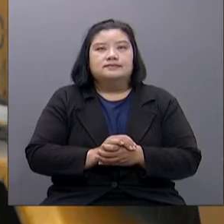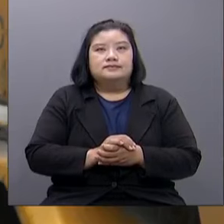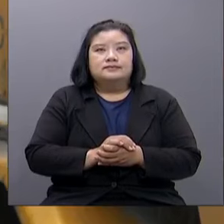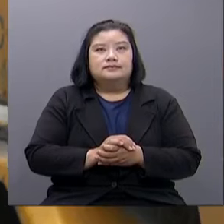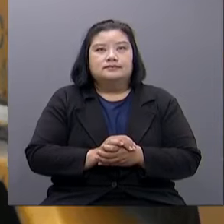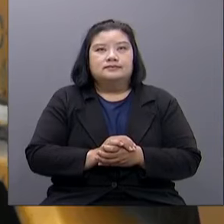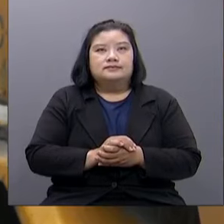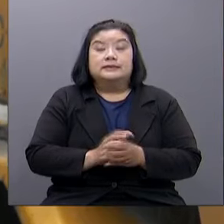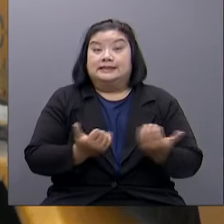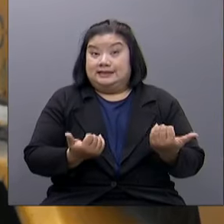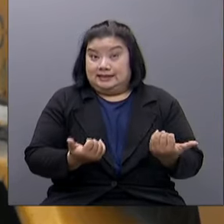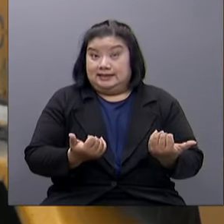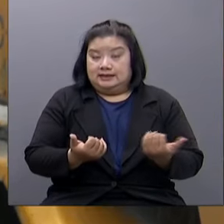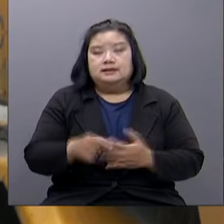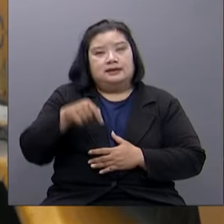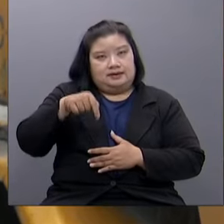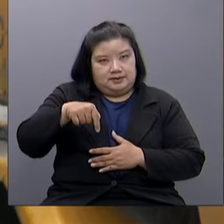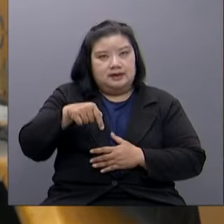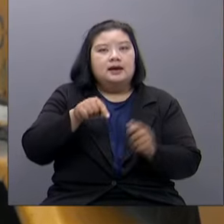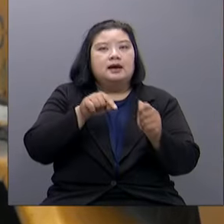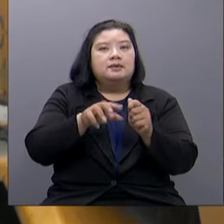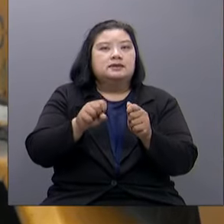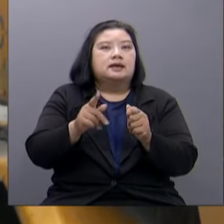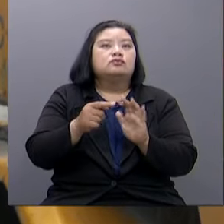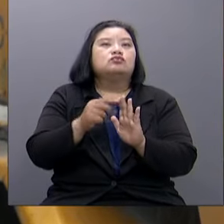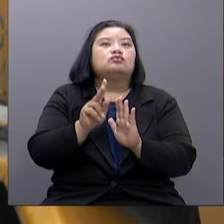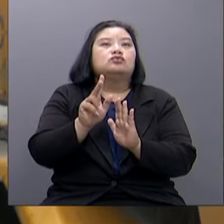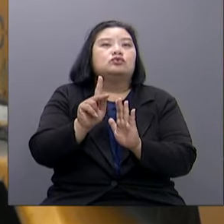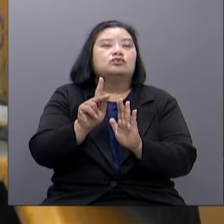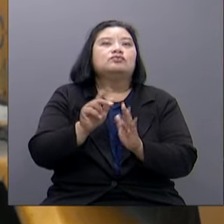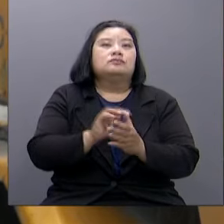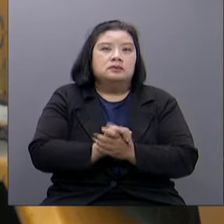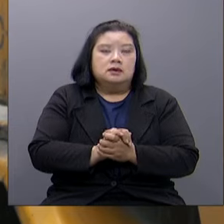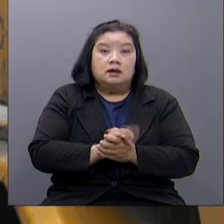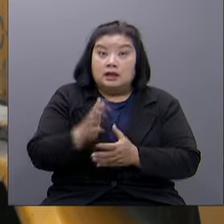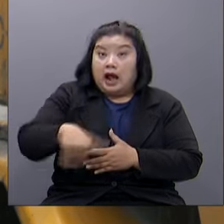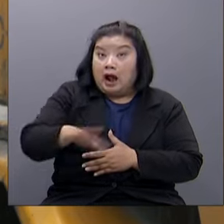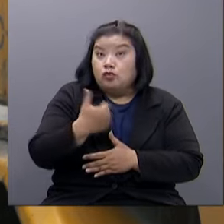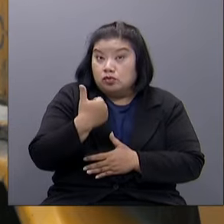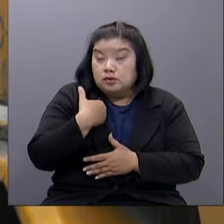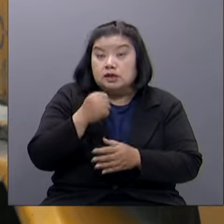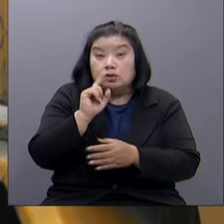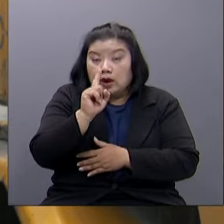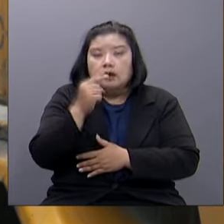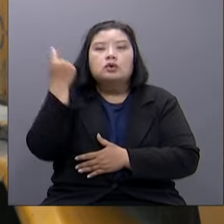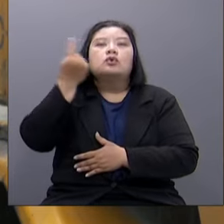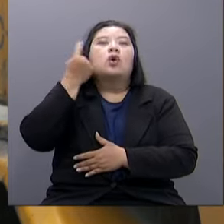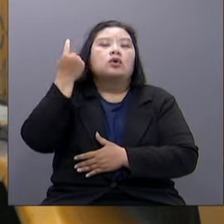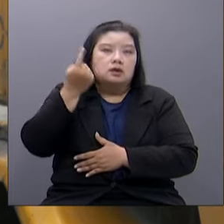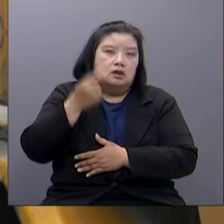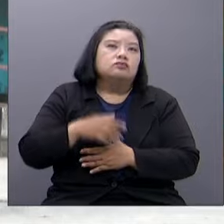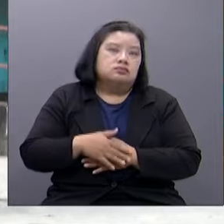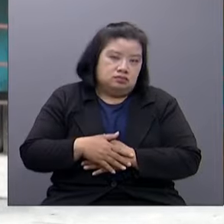เทศบาลเมืองแสนสุขเรานะคะเป็นเทศบาลที่เรียกได้ว่าแทบทั้งเมืองเนี่ยเป็นแหล่งท่องเที่ยวแล้วก็เ